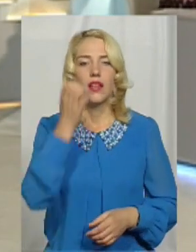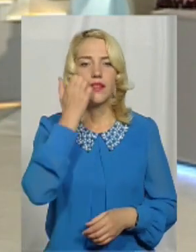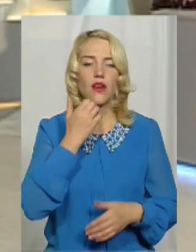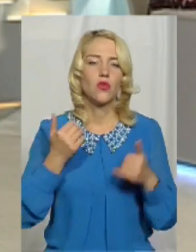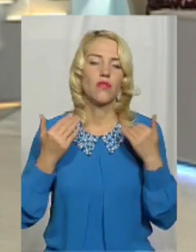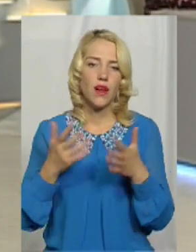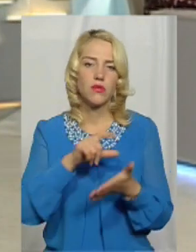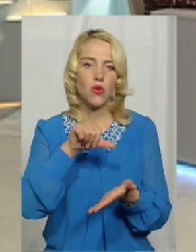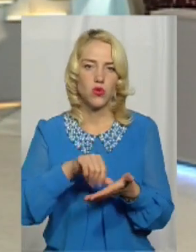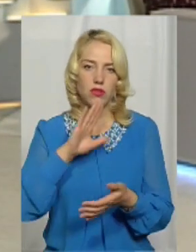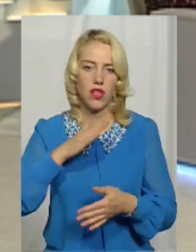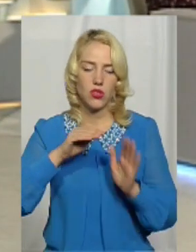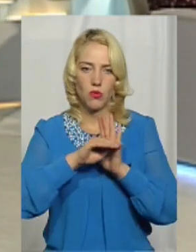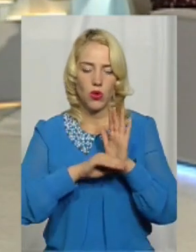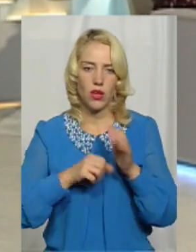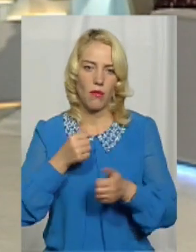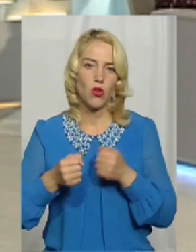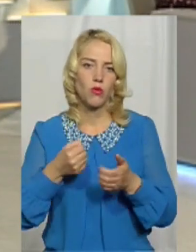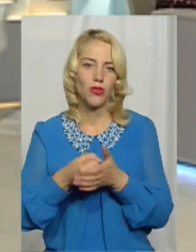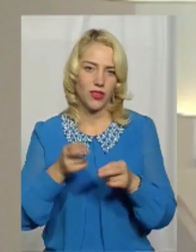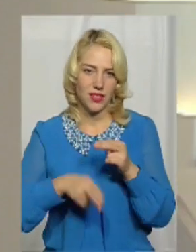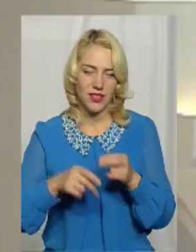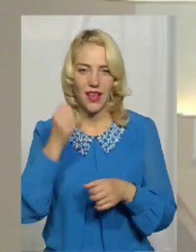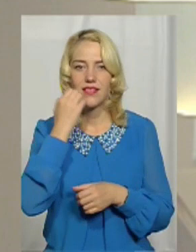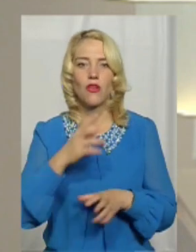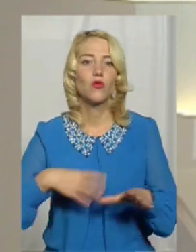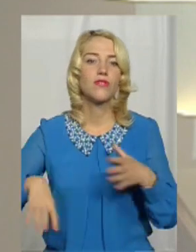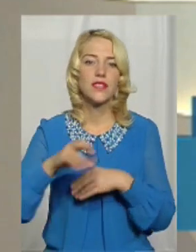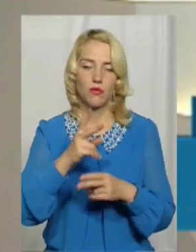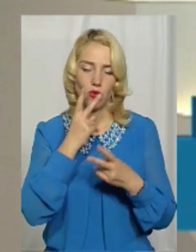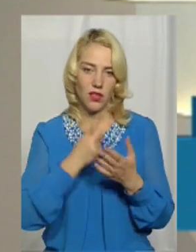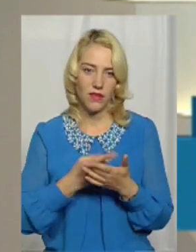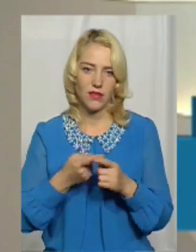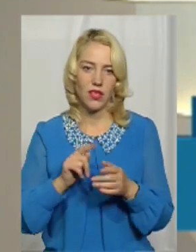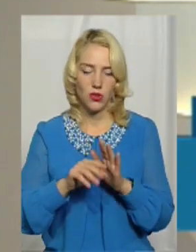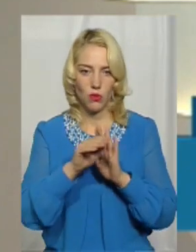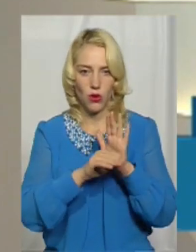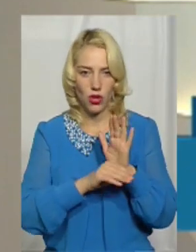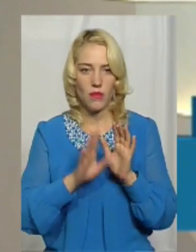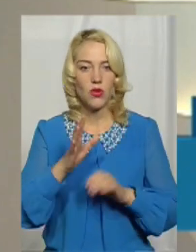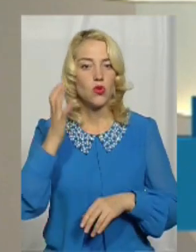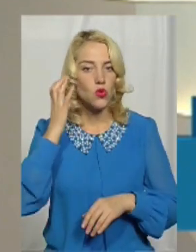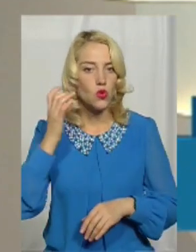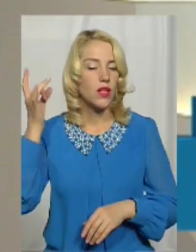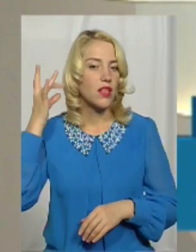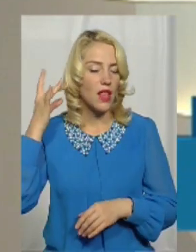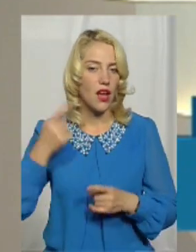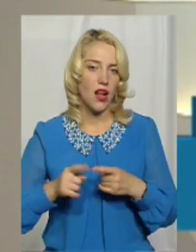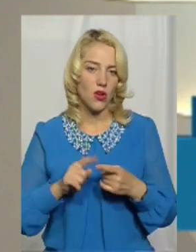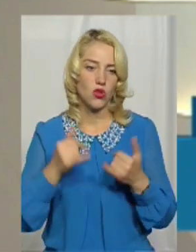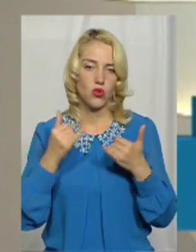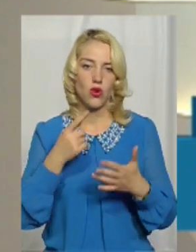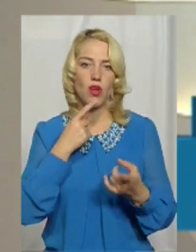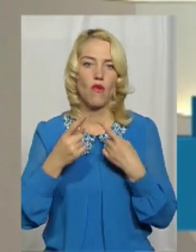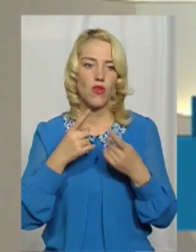дякую вам за участь в нашій програмі. Добігла вона вже кінця. Дякую всім, хто дивився і буде слухати на радіо «Поділля Центр». Сьогодні